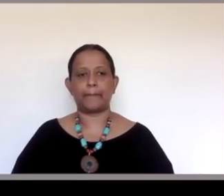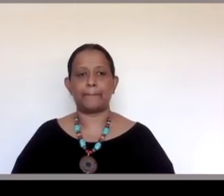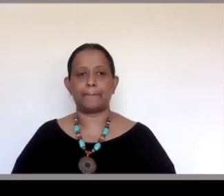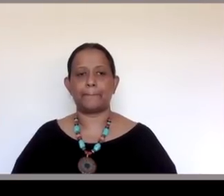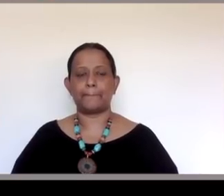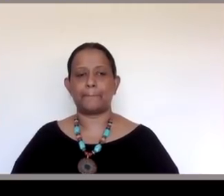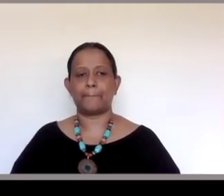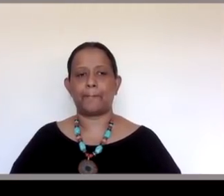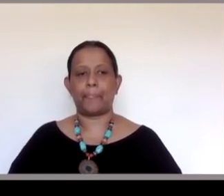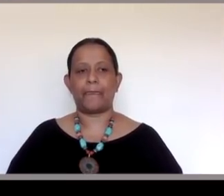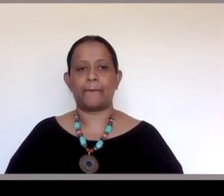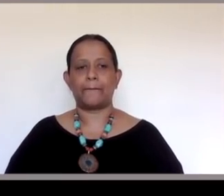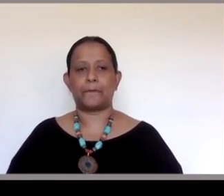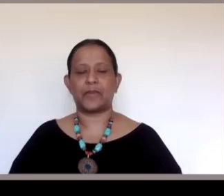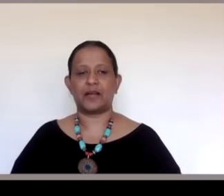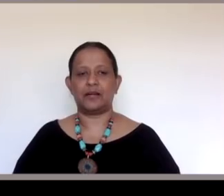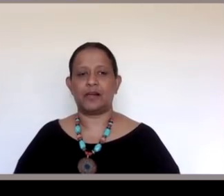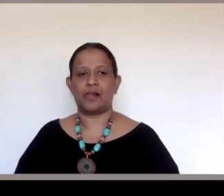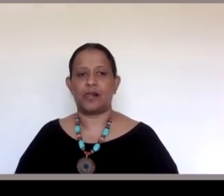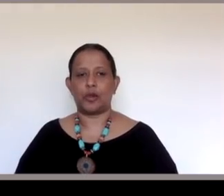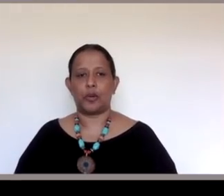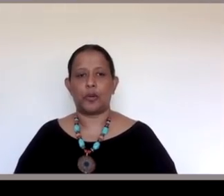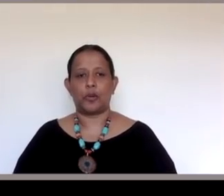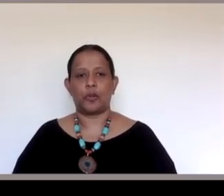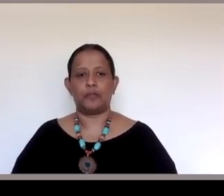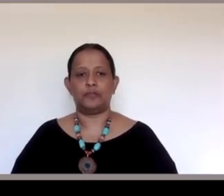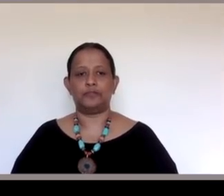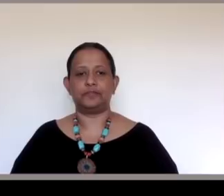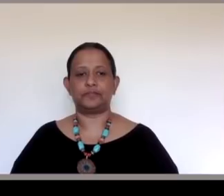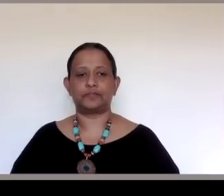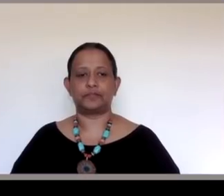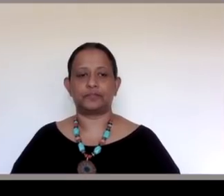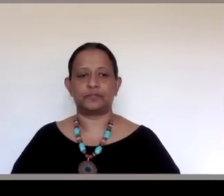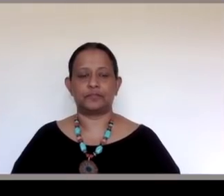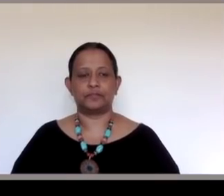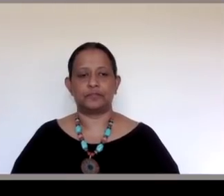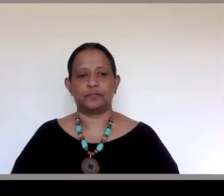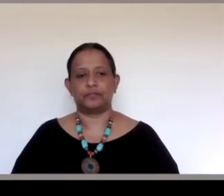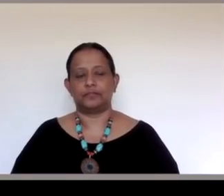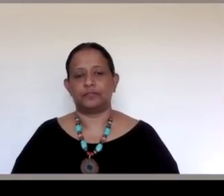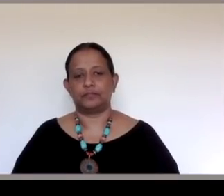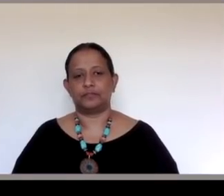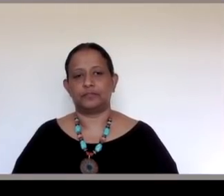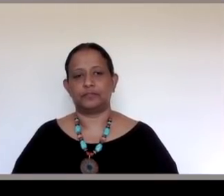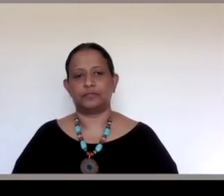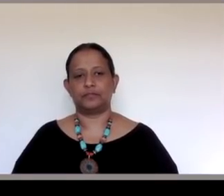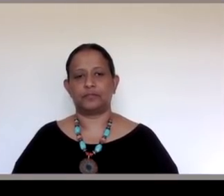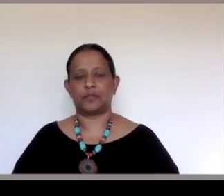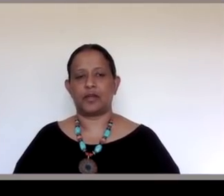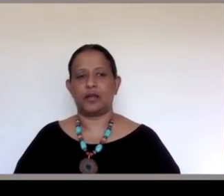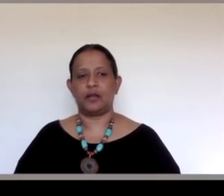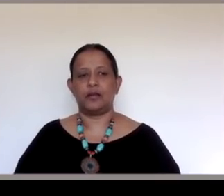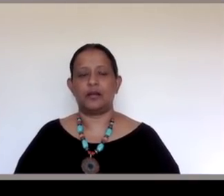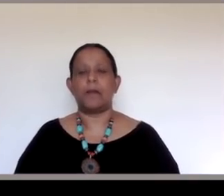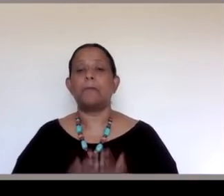ஹமதேம திபுனா எனக்கு இவை எல்லாம் இருந்தது தேஷ்னா காரிய தேக்கே தாய ஹொந்த ஆகாண்ட பிரசங்கி 2:10 க்கு காரணமாக செவி கொடுங்கள் மம